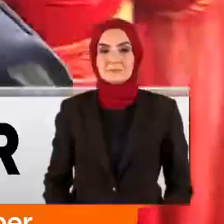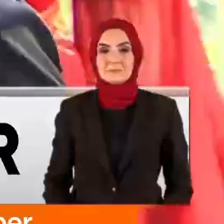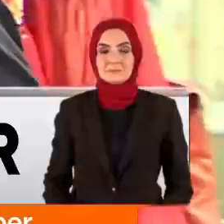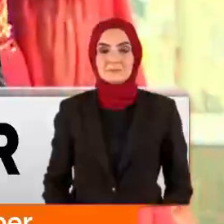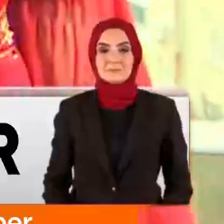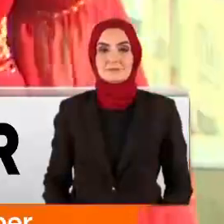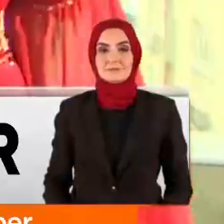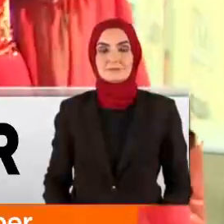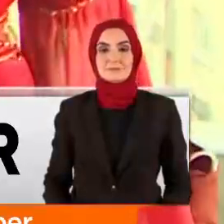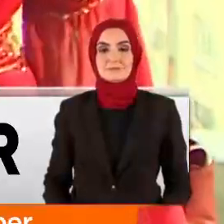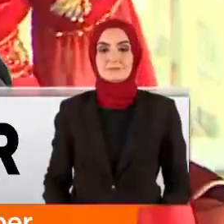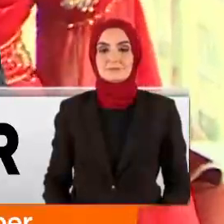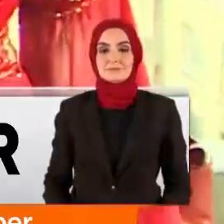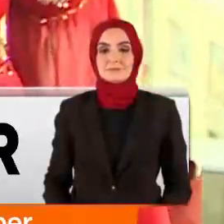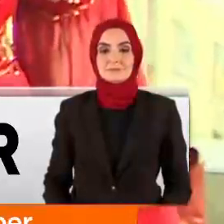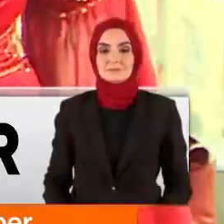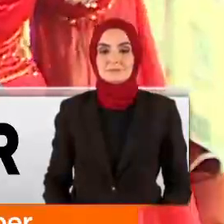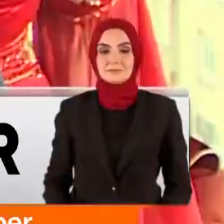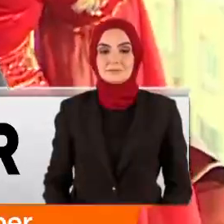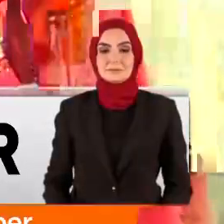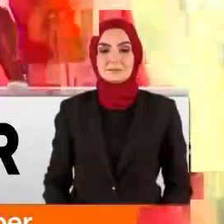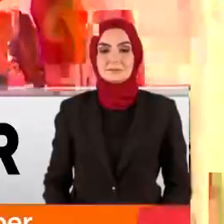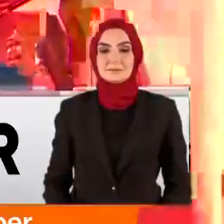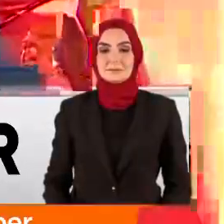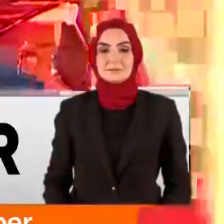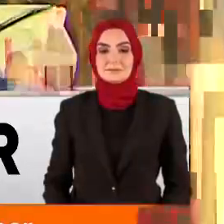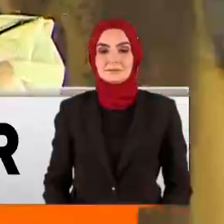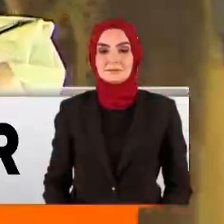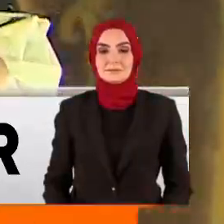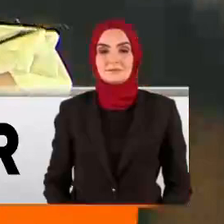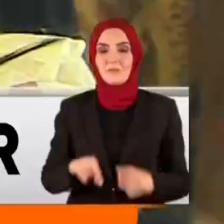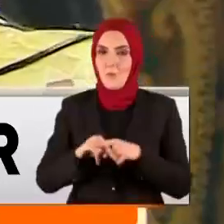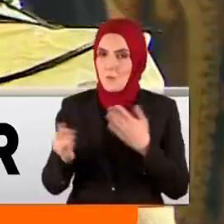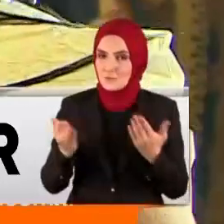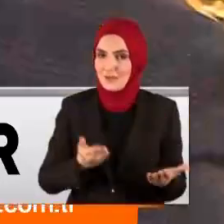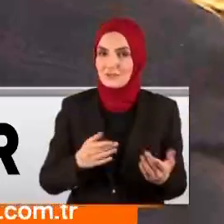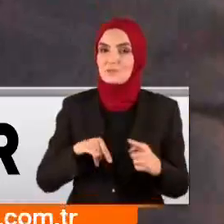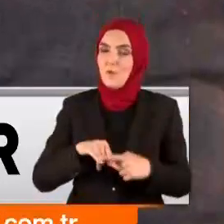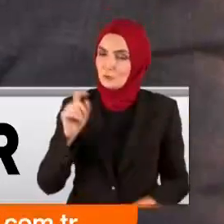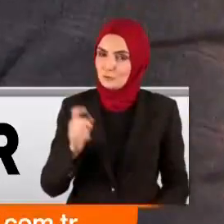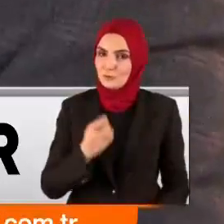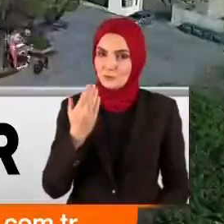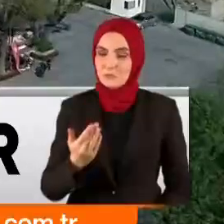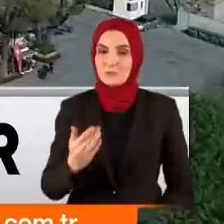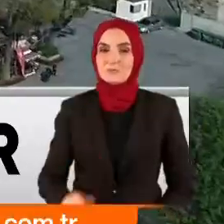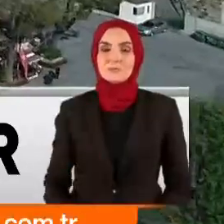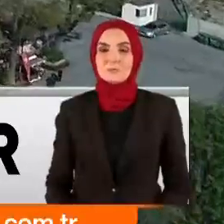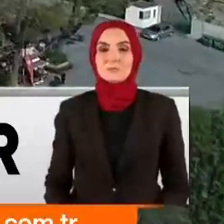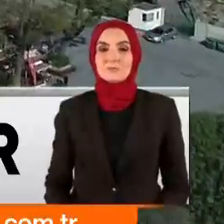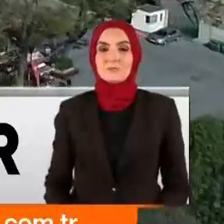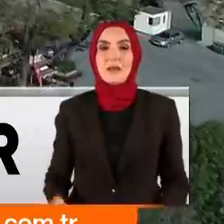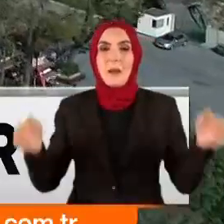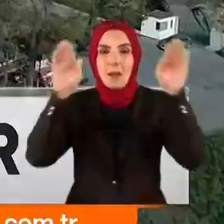Actually after seeing the series, I am now feeling that I am Hürrem Sultan. Hoş geldiniz. Hoş bulduk. I from Kazakhstan. Kapalı